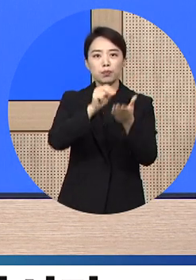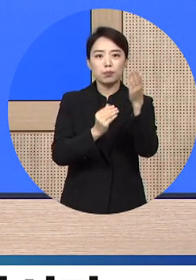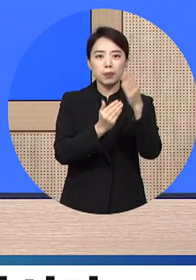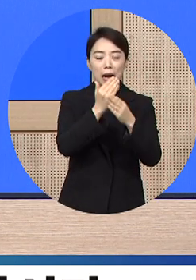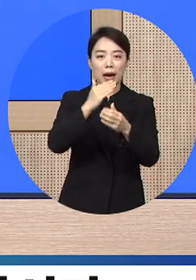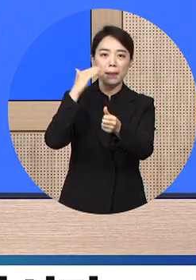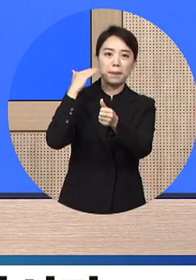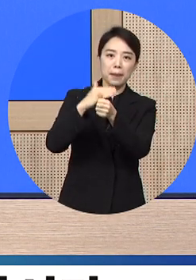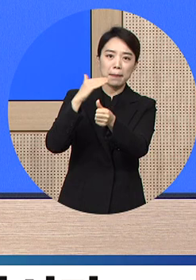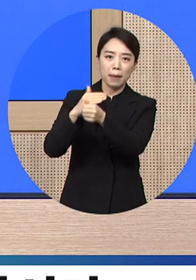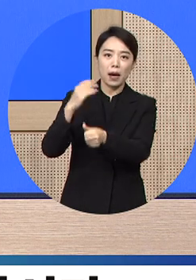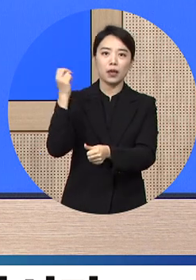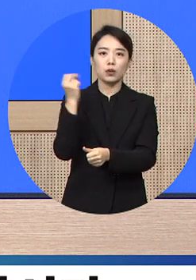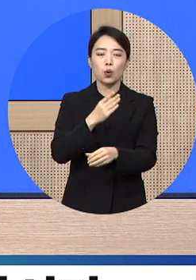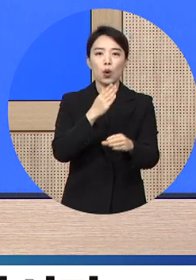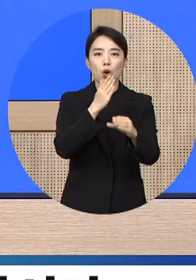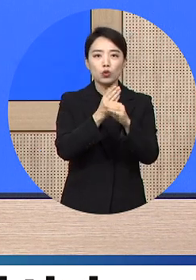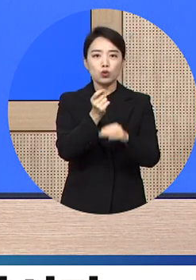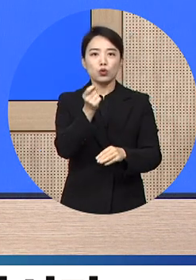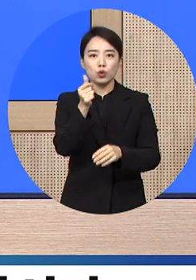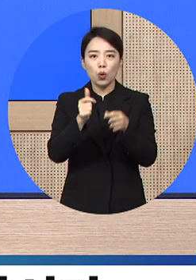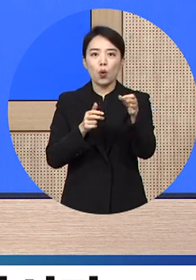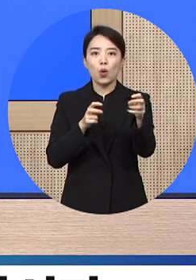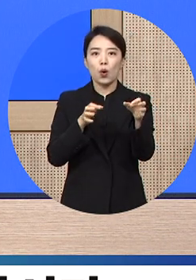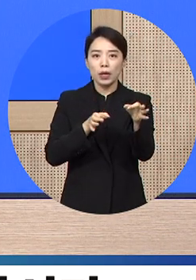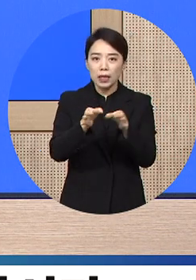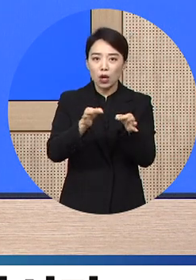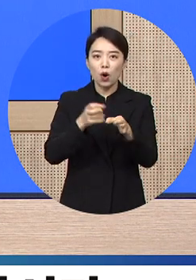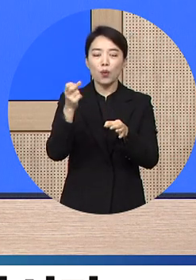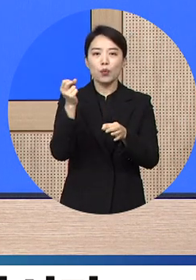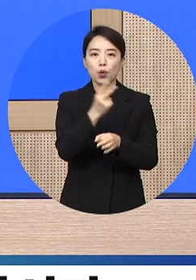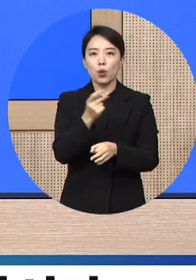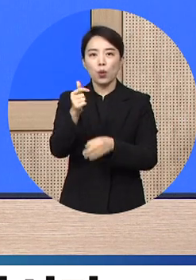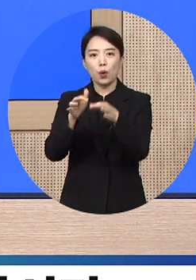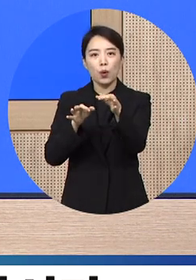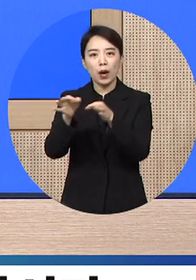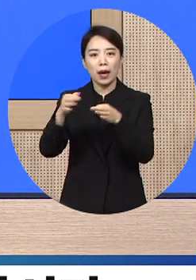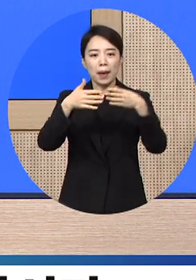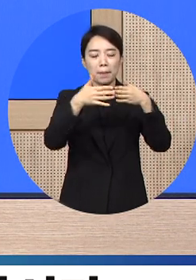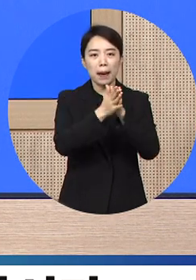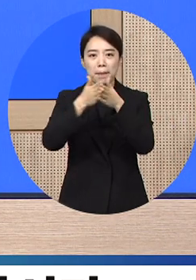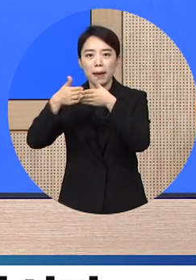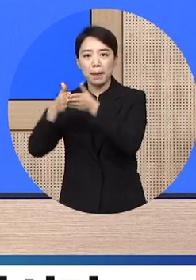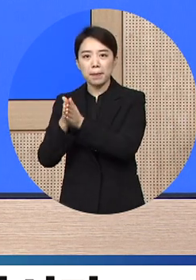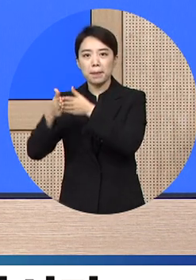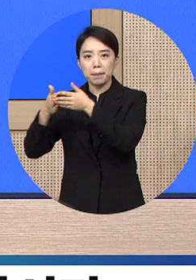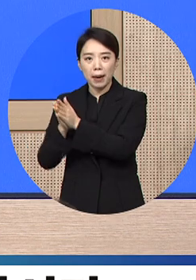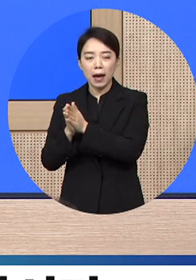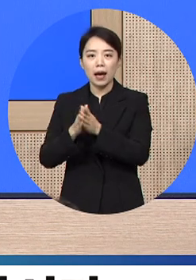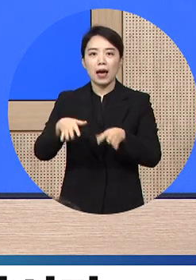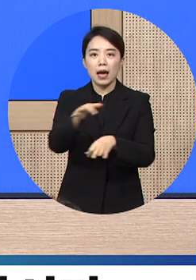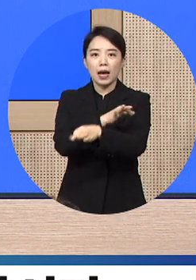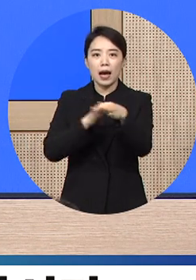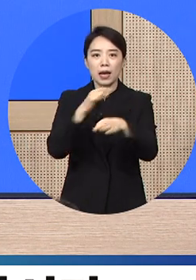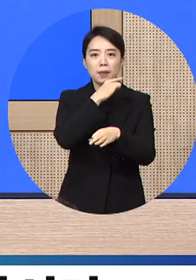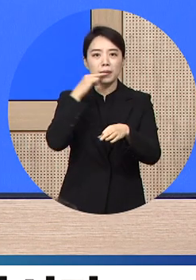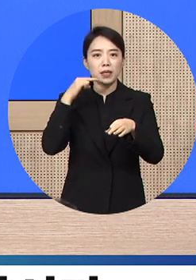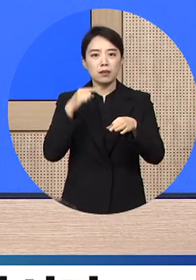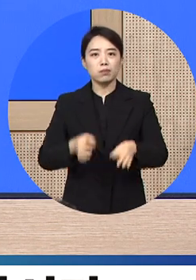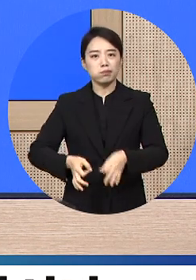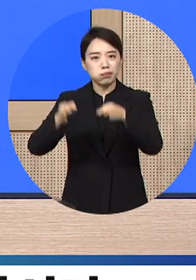실업, 중소기업과 소상공인의 연쇄 도산, 가계부채 위기로까지 번질 수